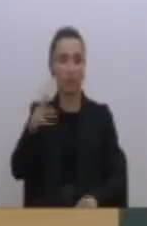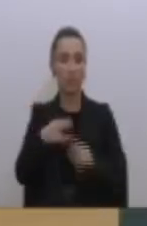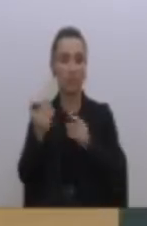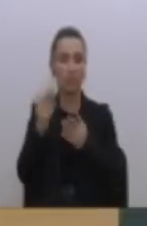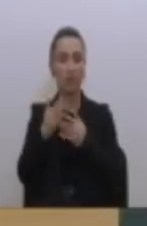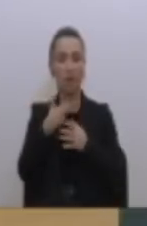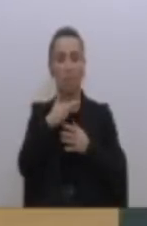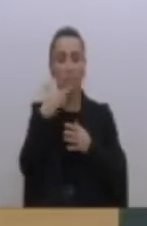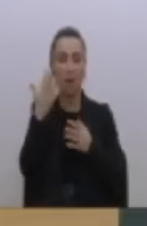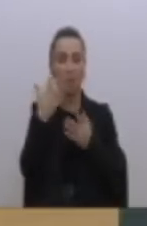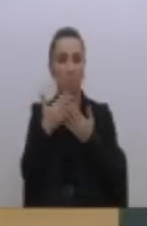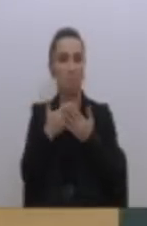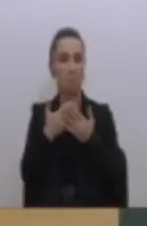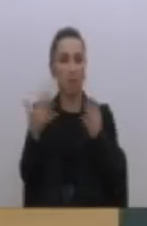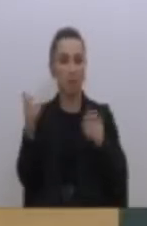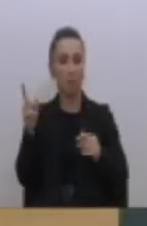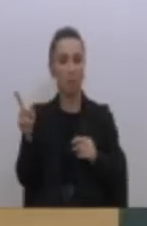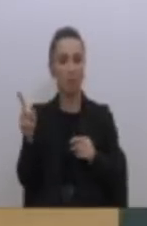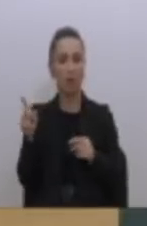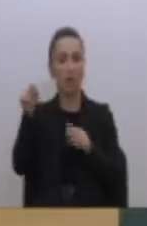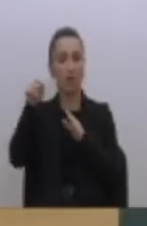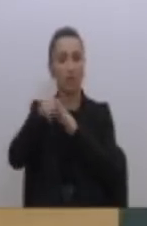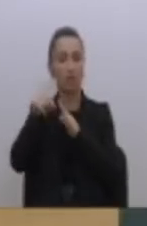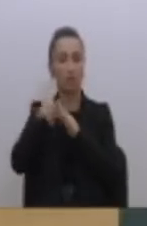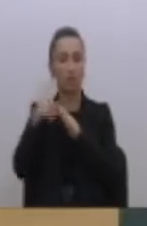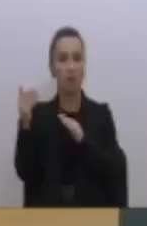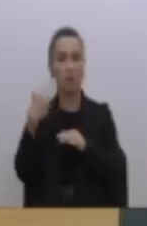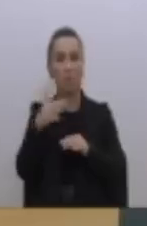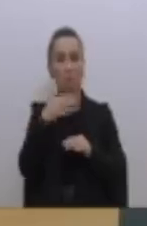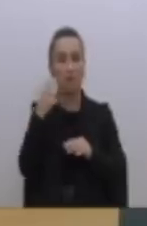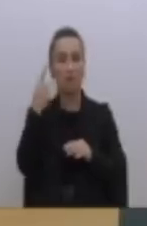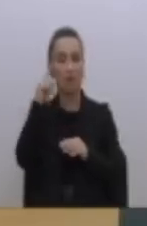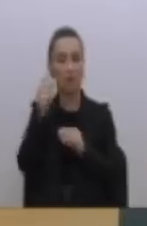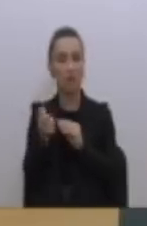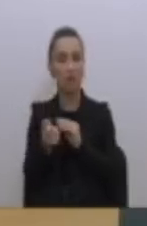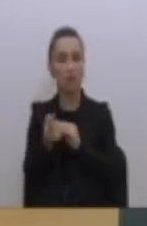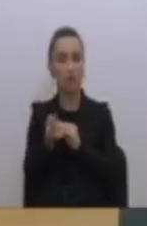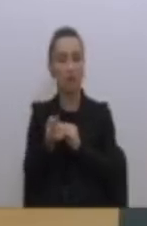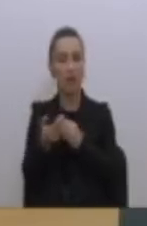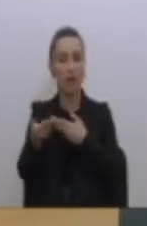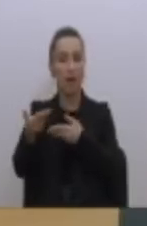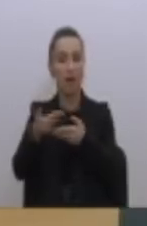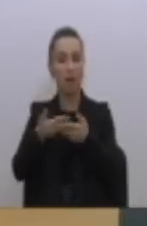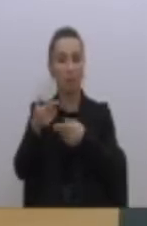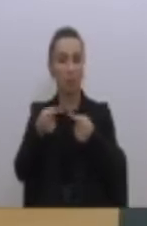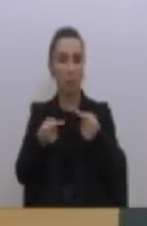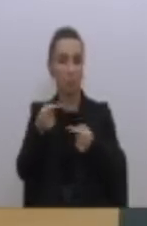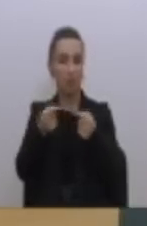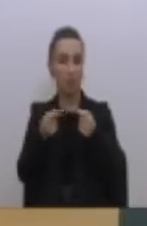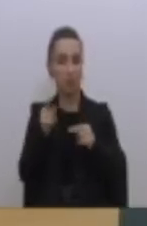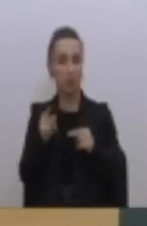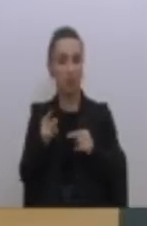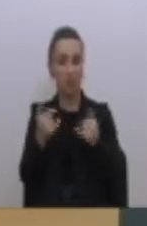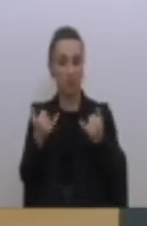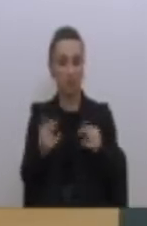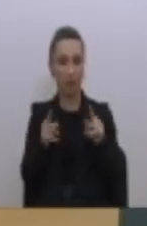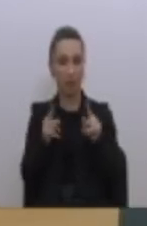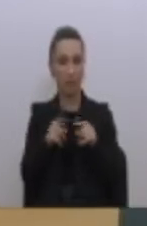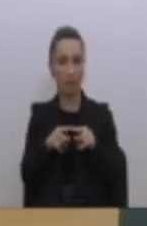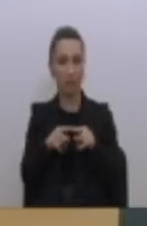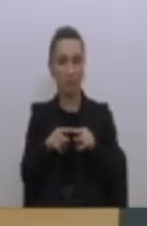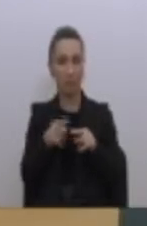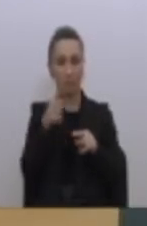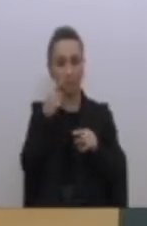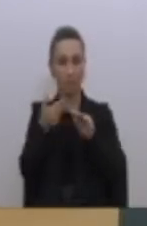არის მრავალფეროვანი და იქ შიგნით ბევრი იდეა ჩნდება და ერთმანეთს უპირისპირდება. დღესაც აღან ახსენა